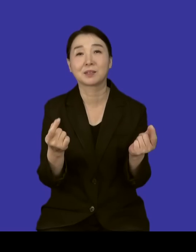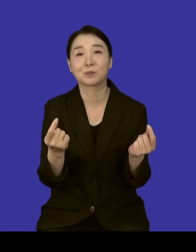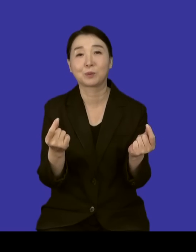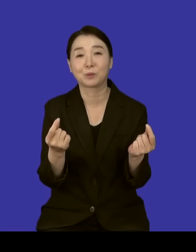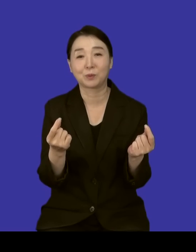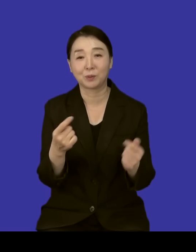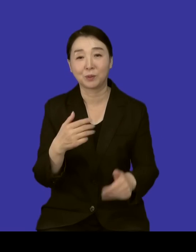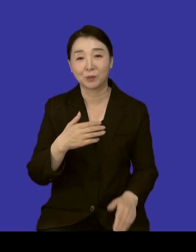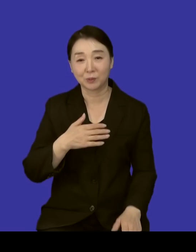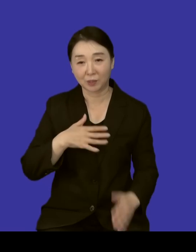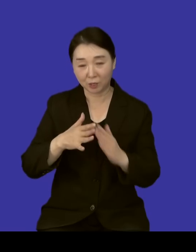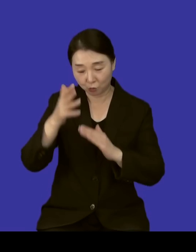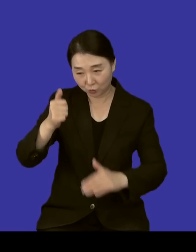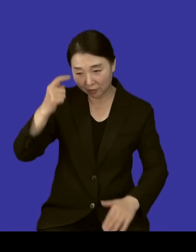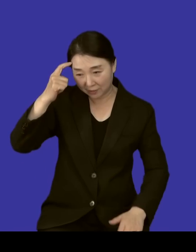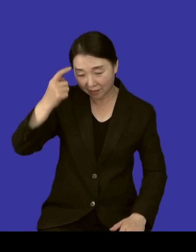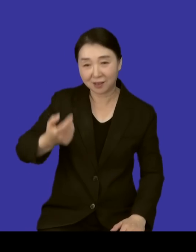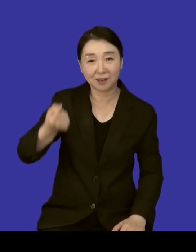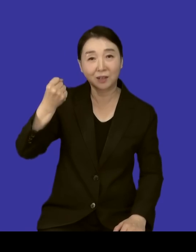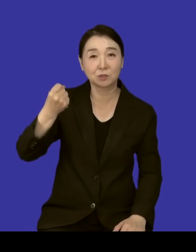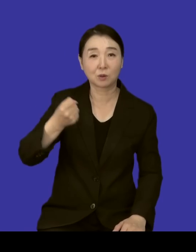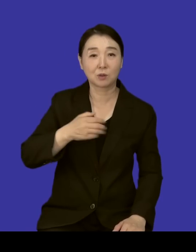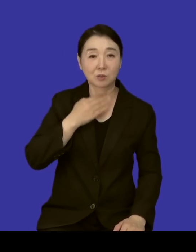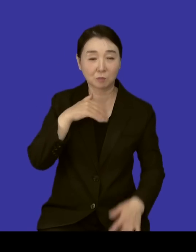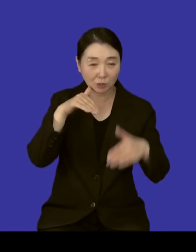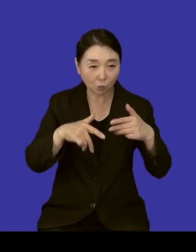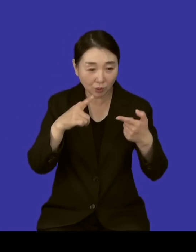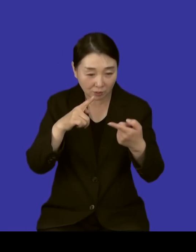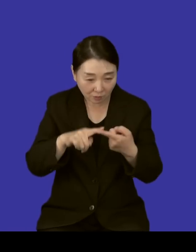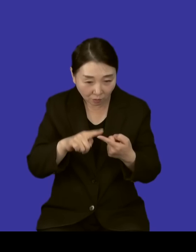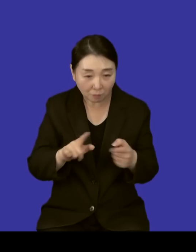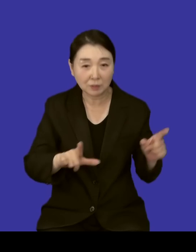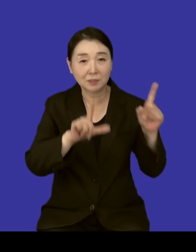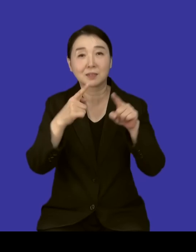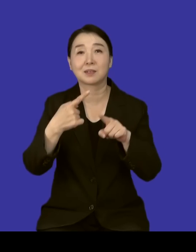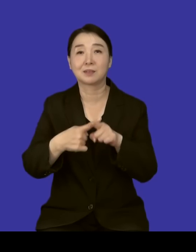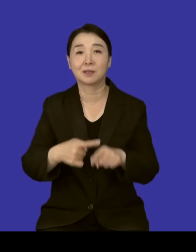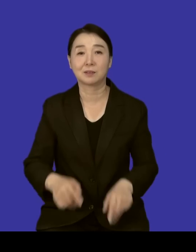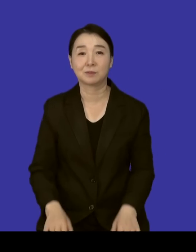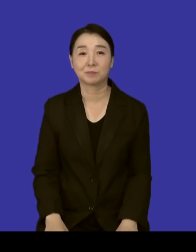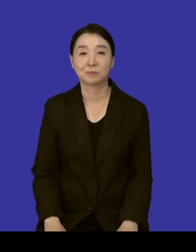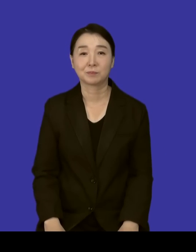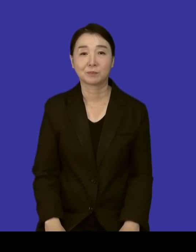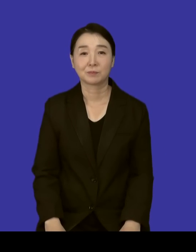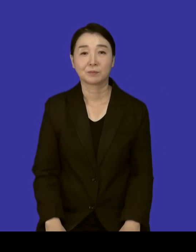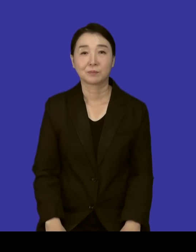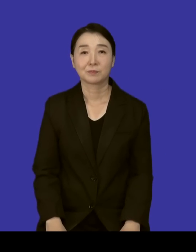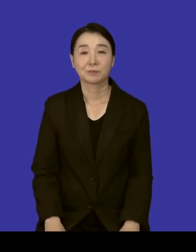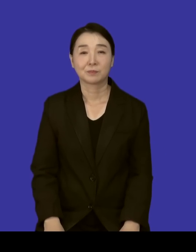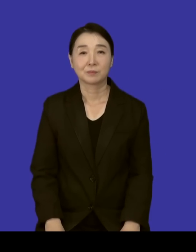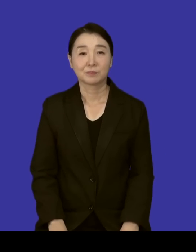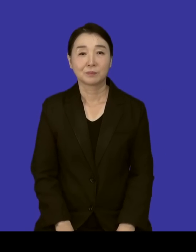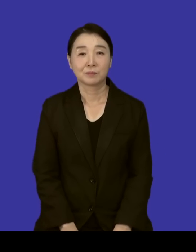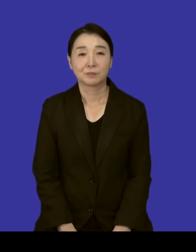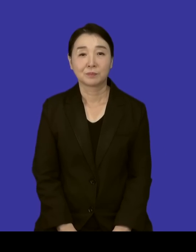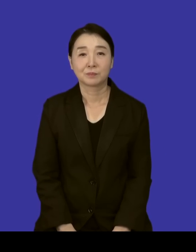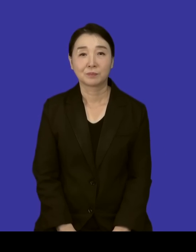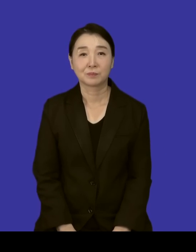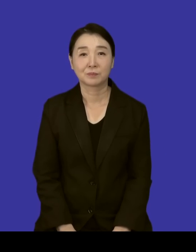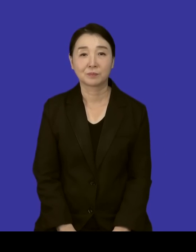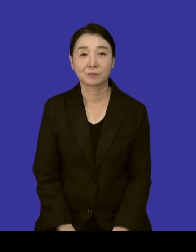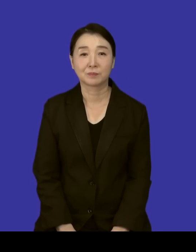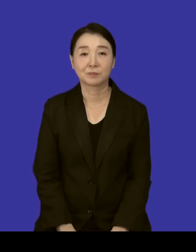제가 주인 의식을 갖게 됐어요. 네. 진짜 노예처럼 살다가. 네네. 예. 그래서 이제